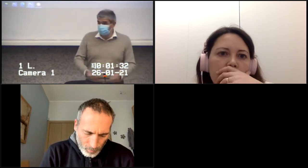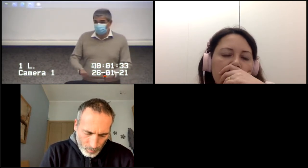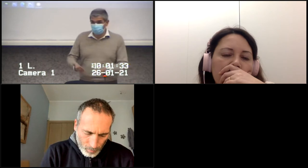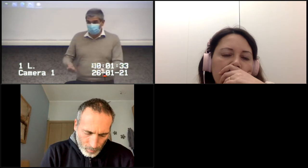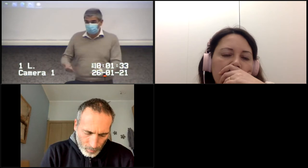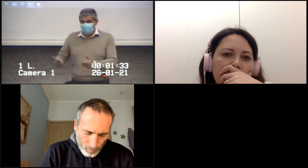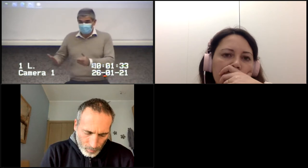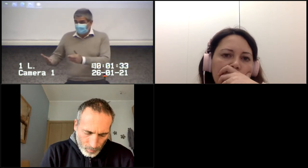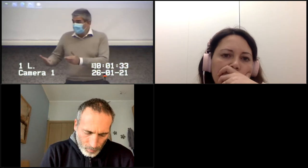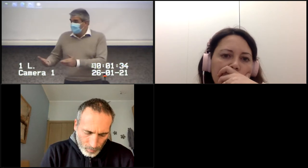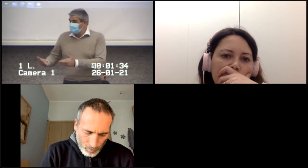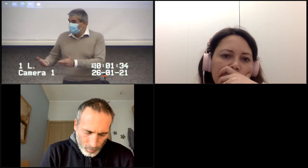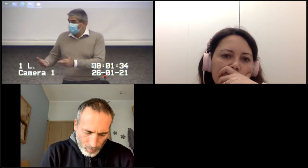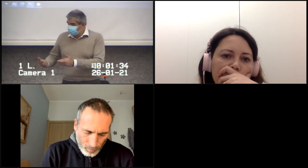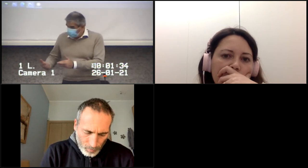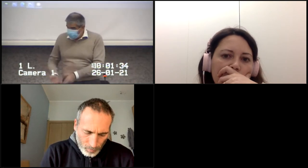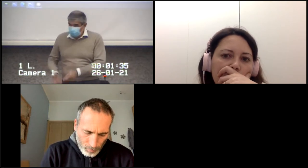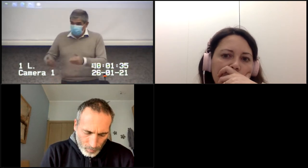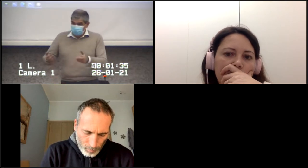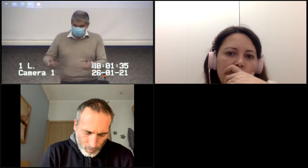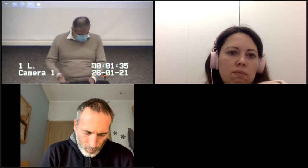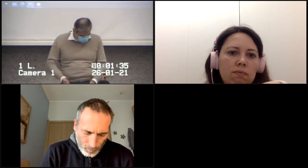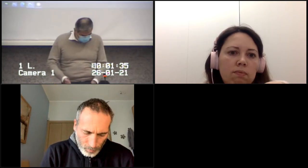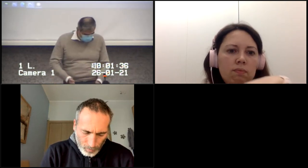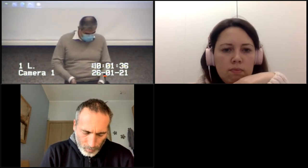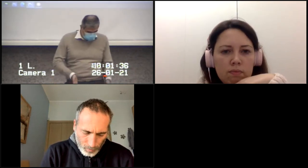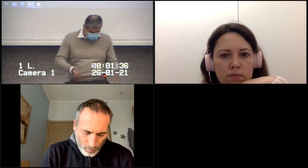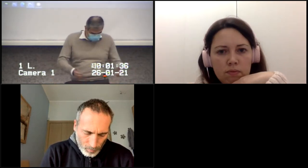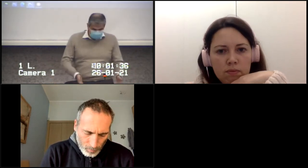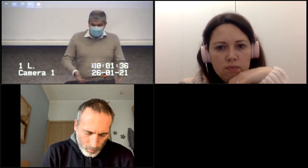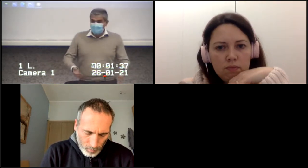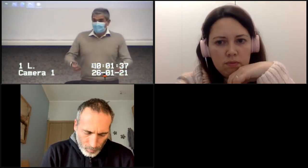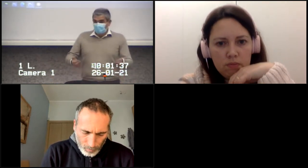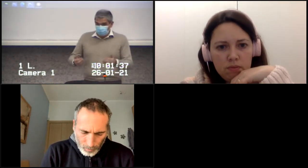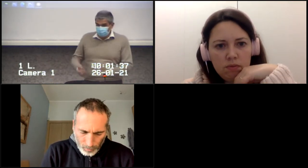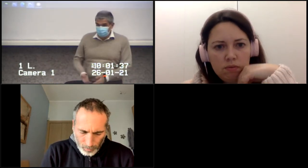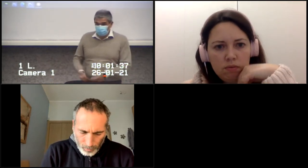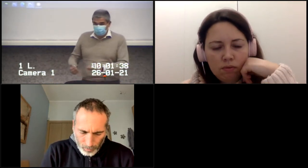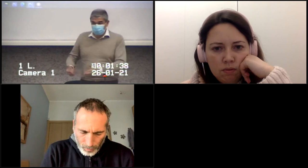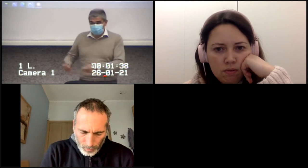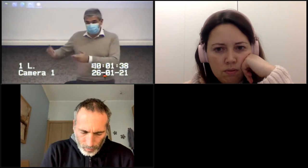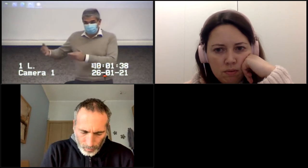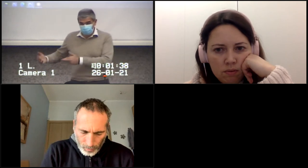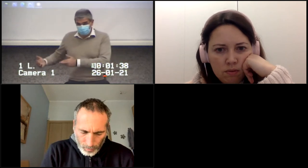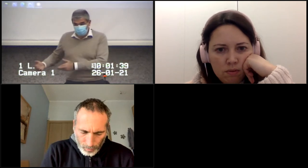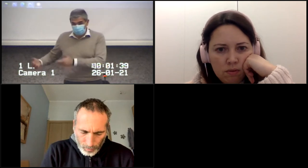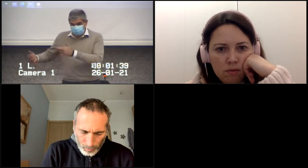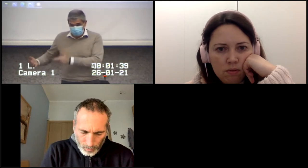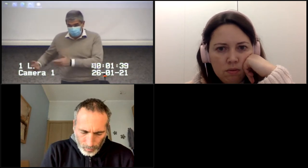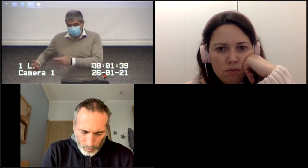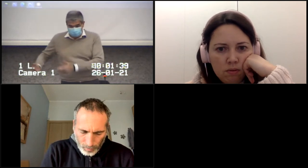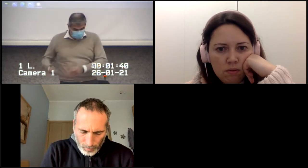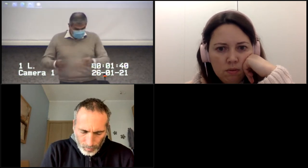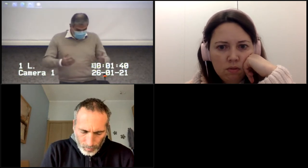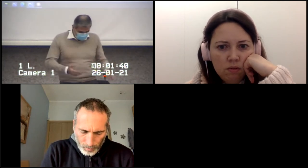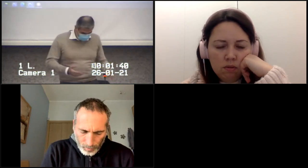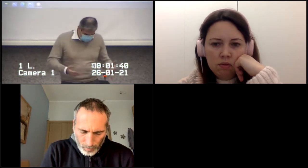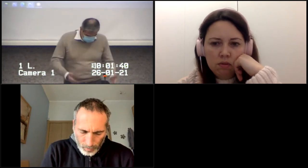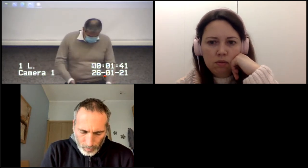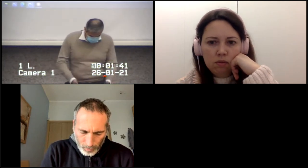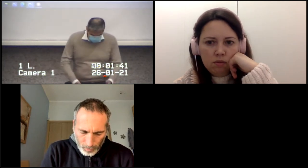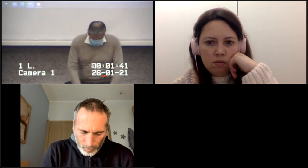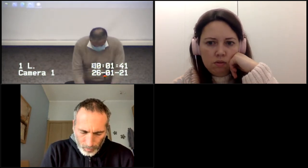quindi andiamo a proporre al Consiglio Comunale di autorizzare ovviamente la struttura tecnica